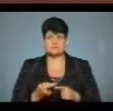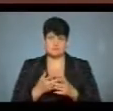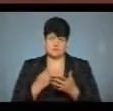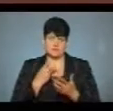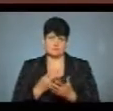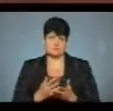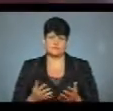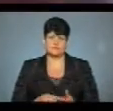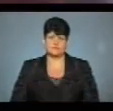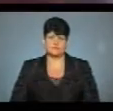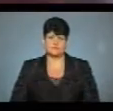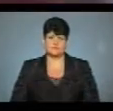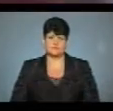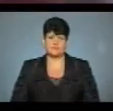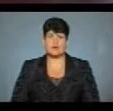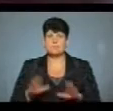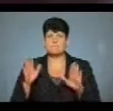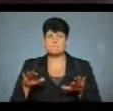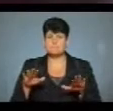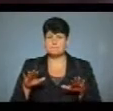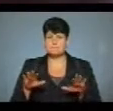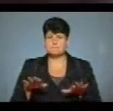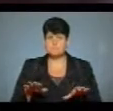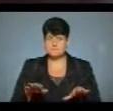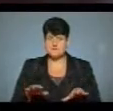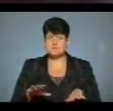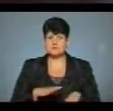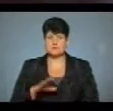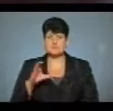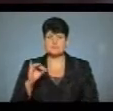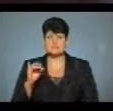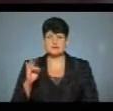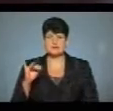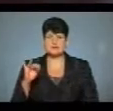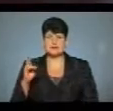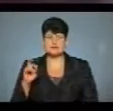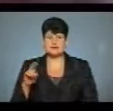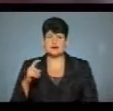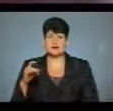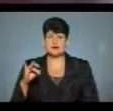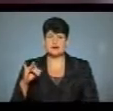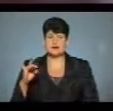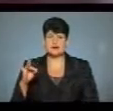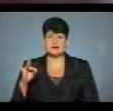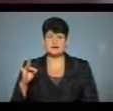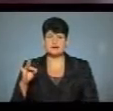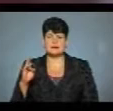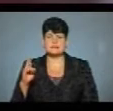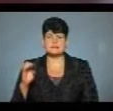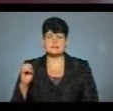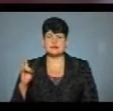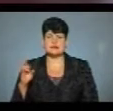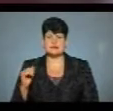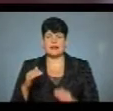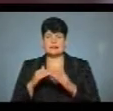сюжеті. Місце перебування наше – це була станиця Харцерська у Горжеві.